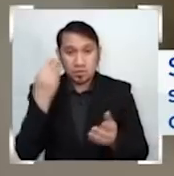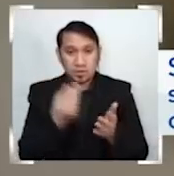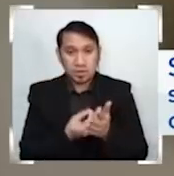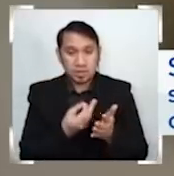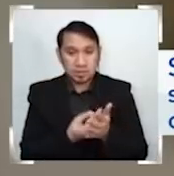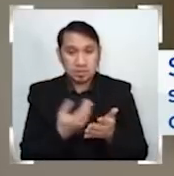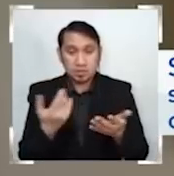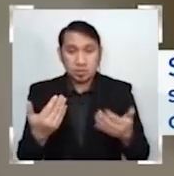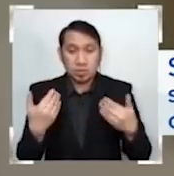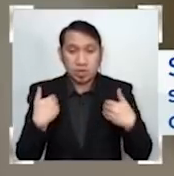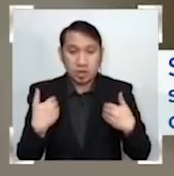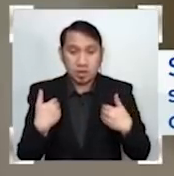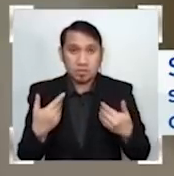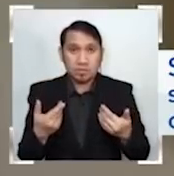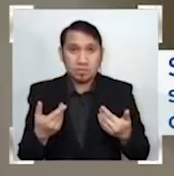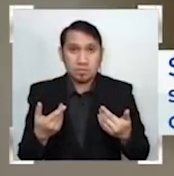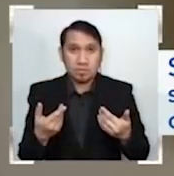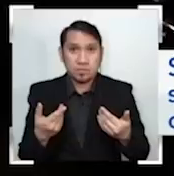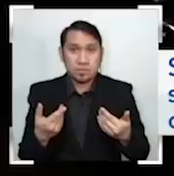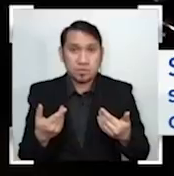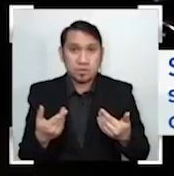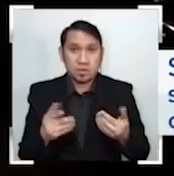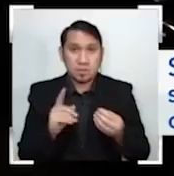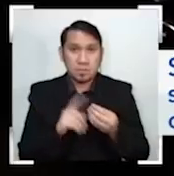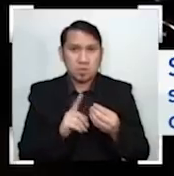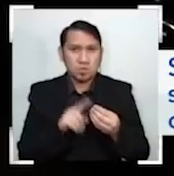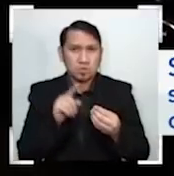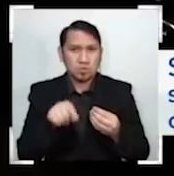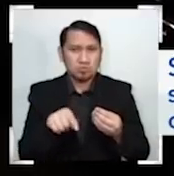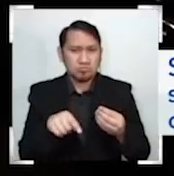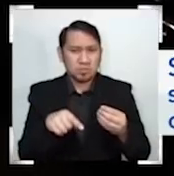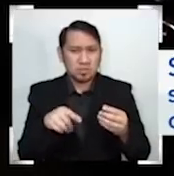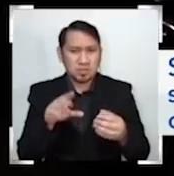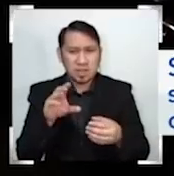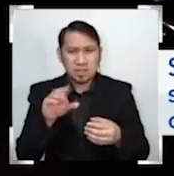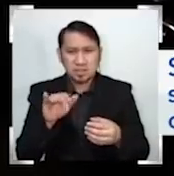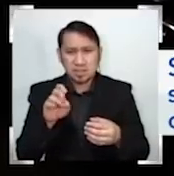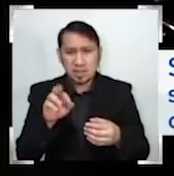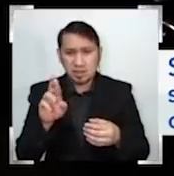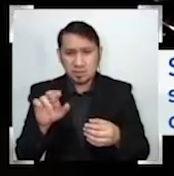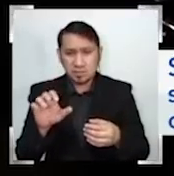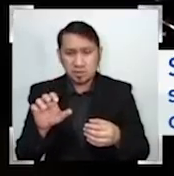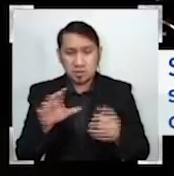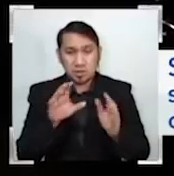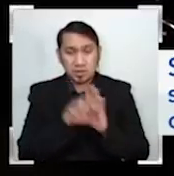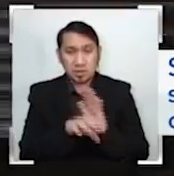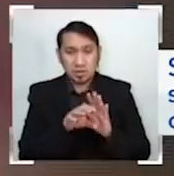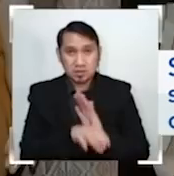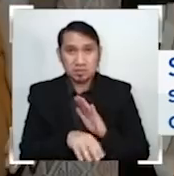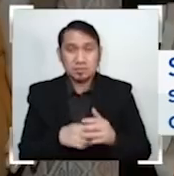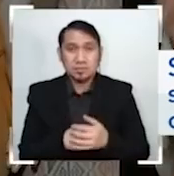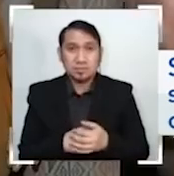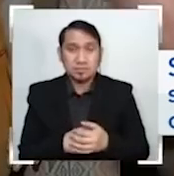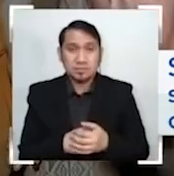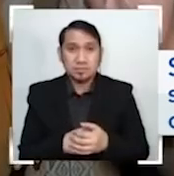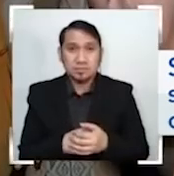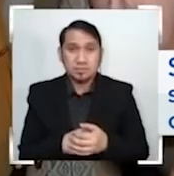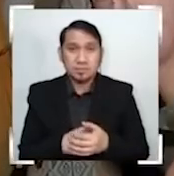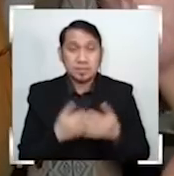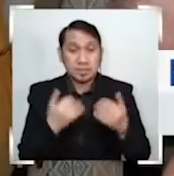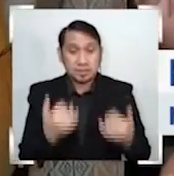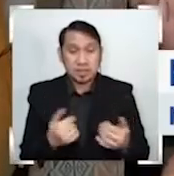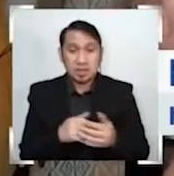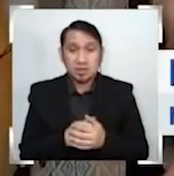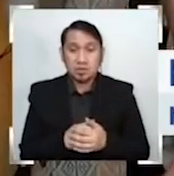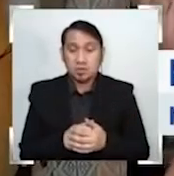paigtingin ang kanilang surveillance laban sa cybercrime sa gitna ng paglaganap ng digital financial transactions. Nanawagan naman si